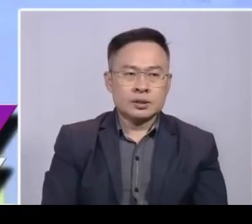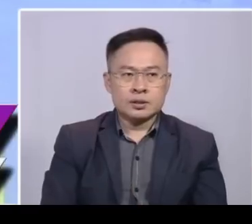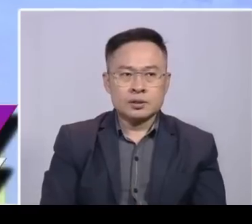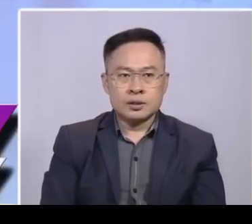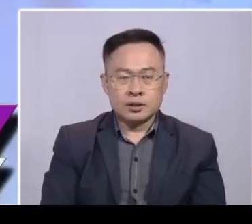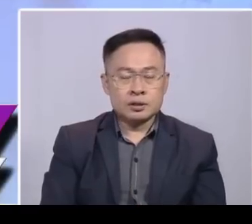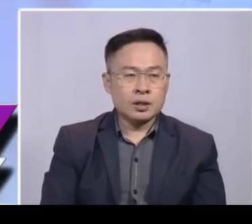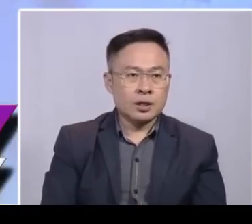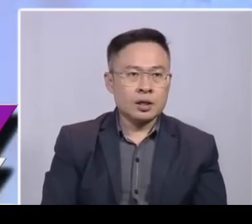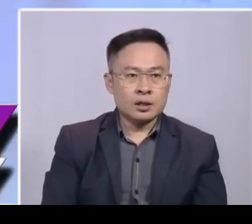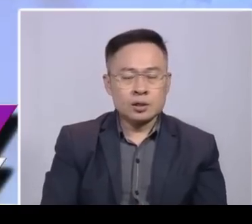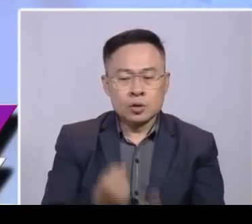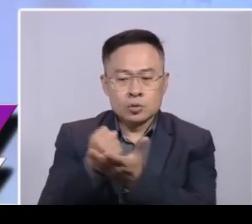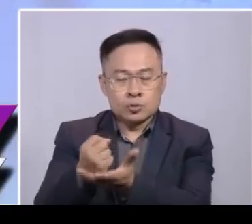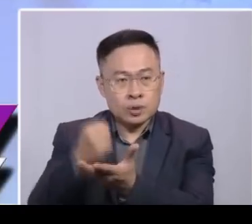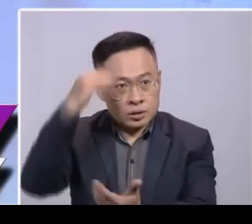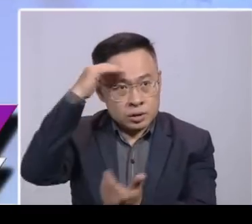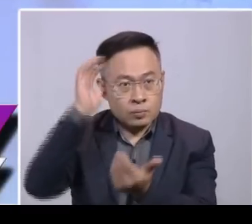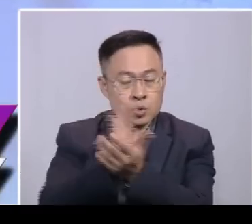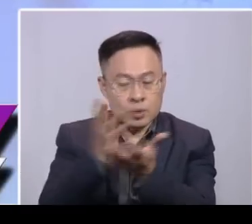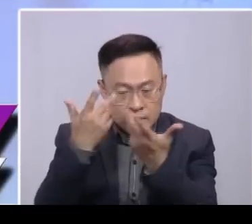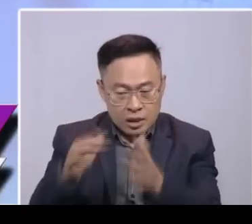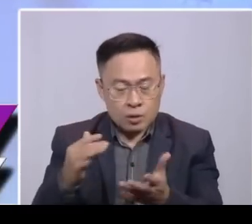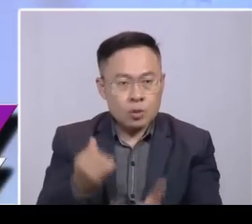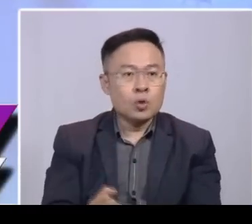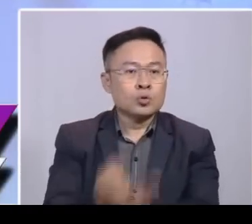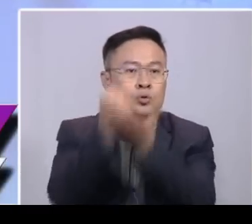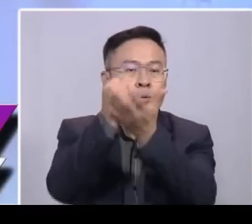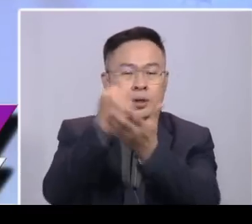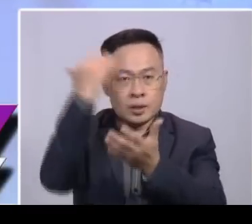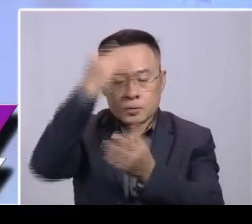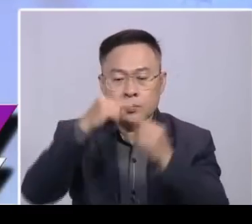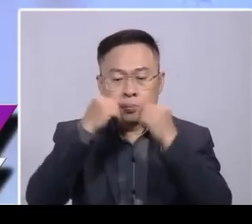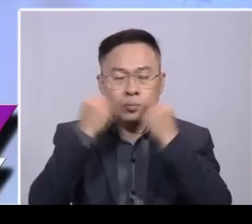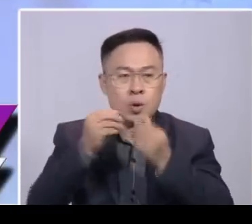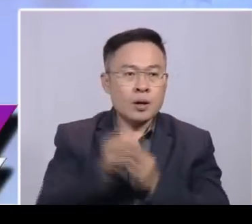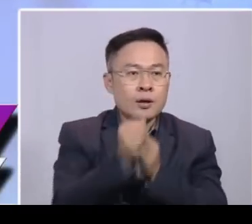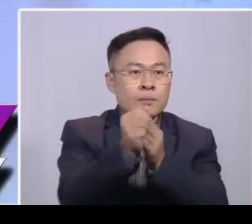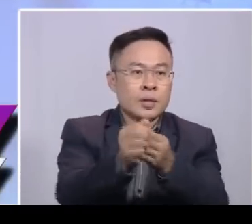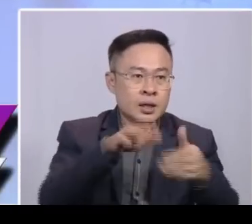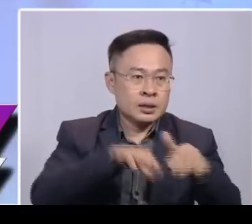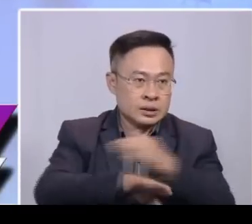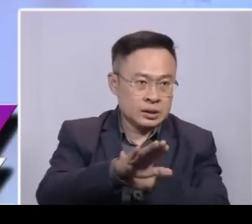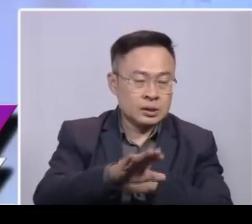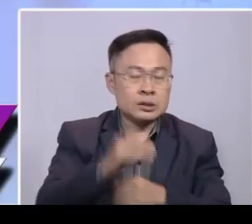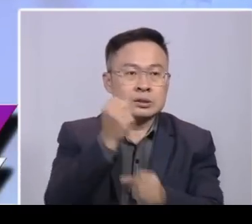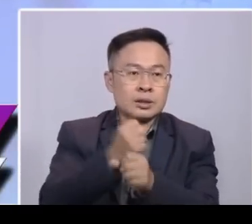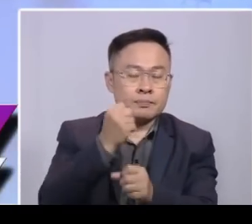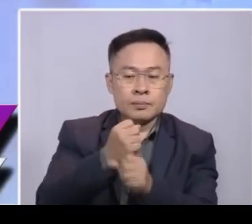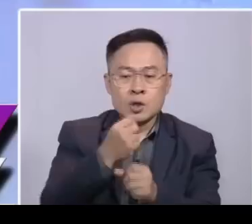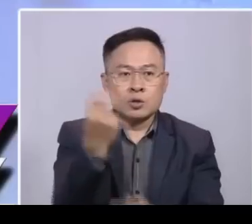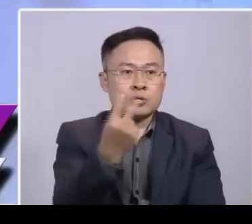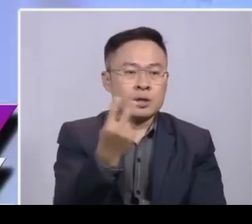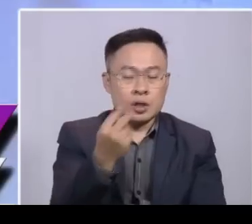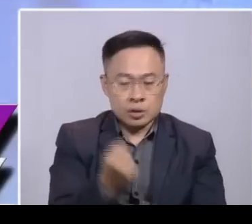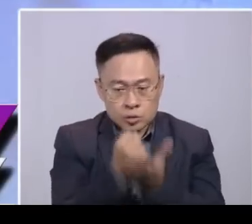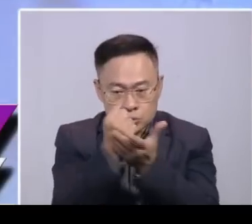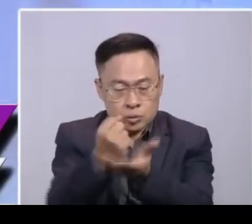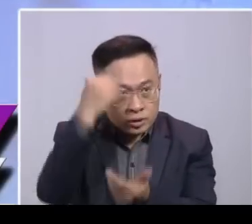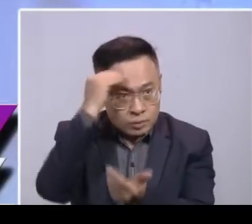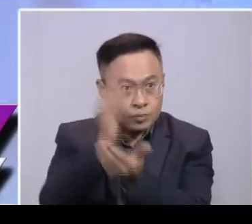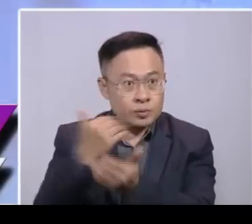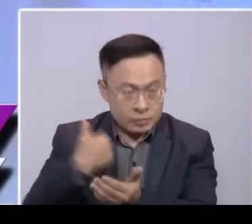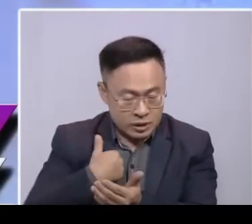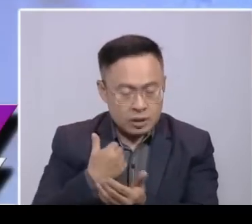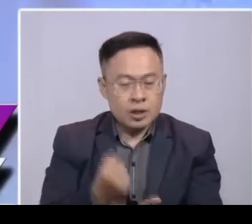พากำนันนกหลบหนีออกจากจุดเกิดเหตุค่ะซึ่งเป็นที่แน่นอนแล้วนะคะขณะนี้ว่าตำรวจที่รอดพ้นจาก